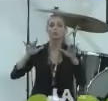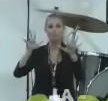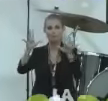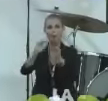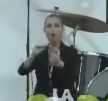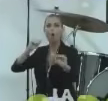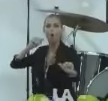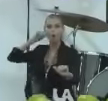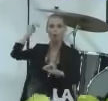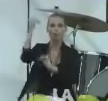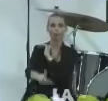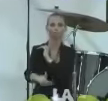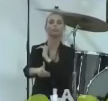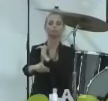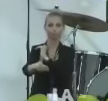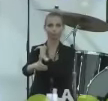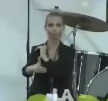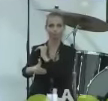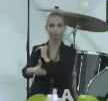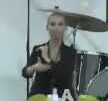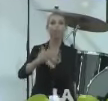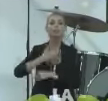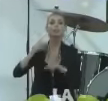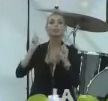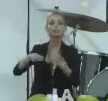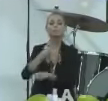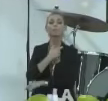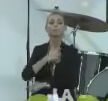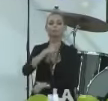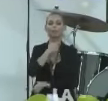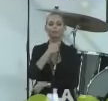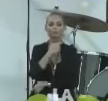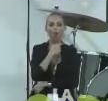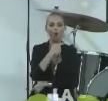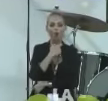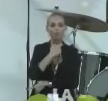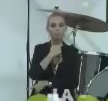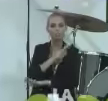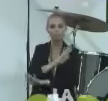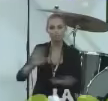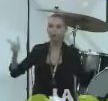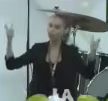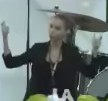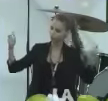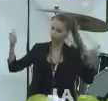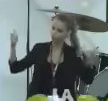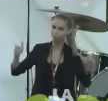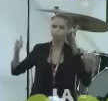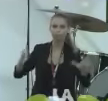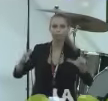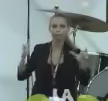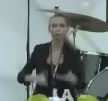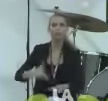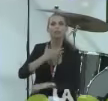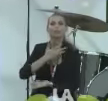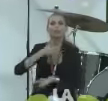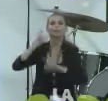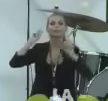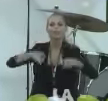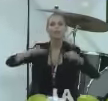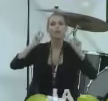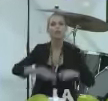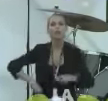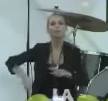questo deficit, bisogna per forza diminuire in maniera significativa, non lo zero virgola, la